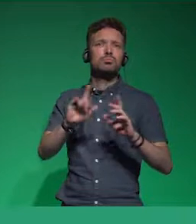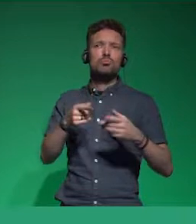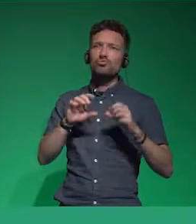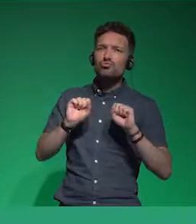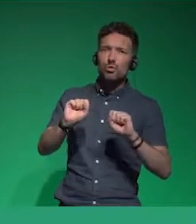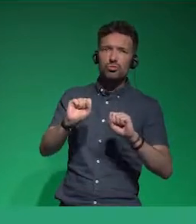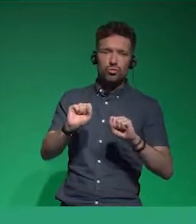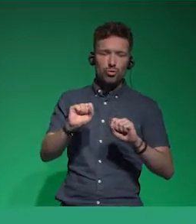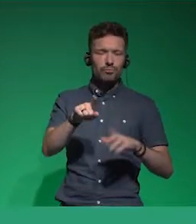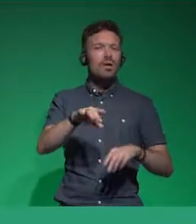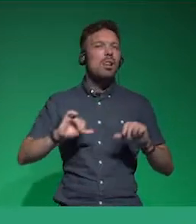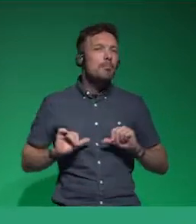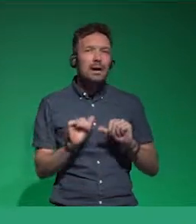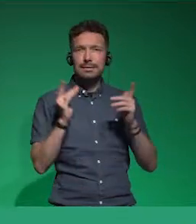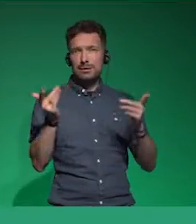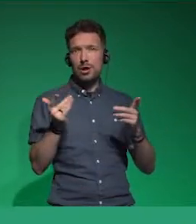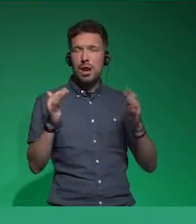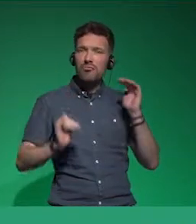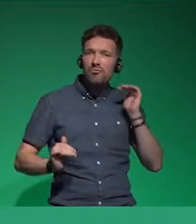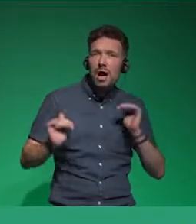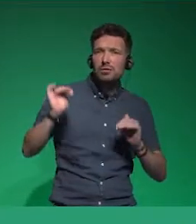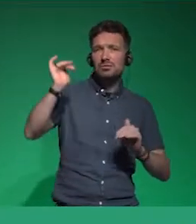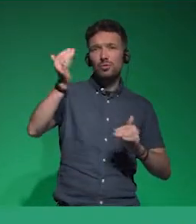Beständigkeit, Lebendigkeit, Wachstum.